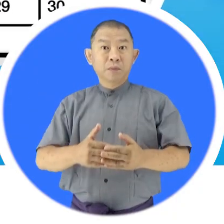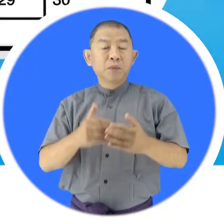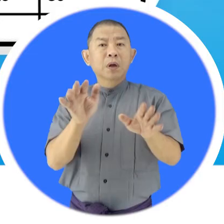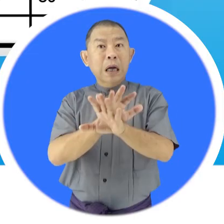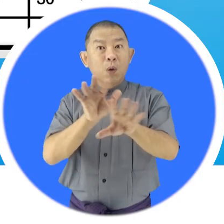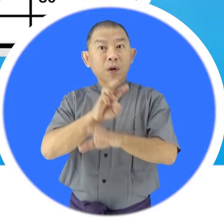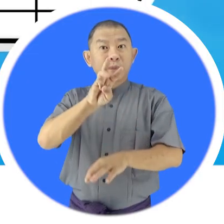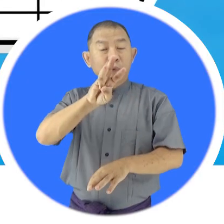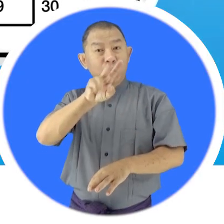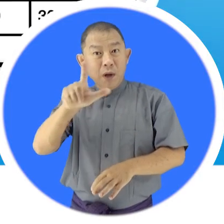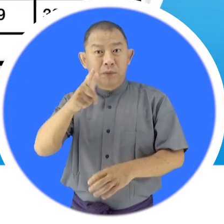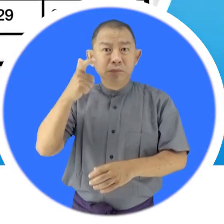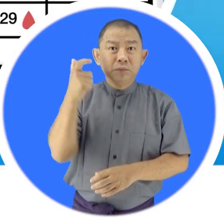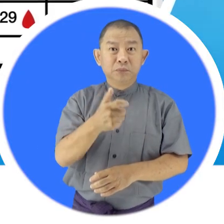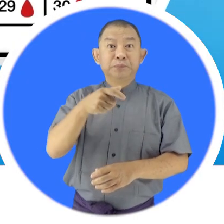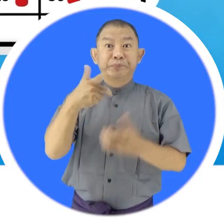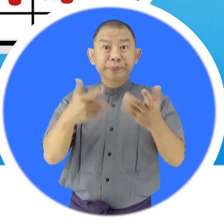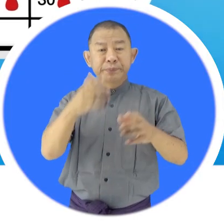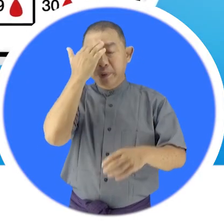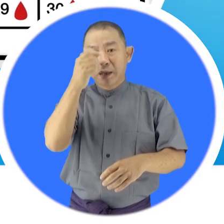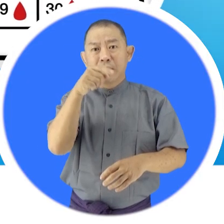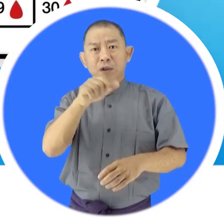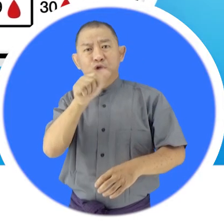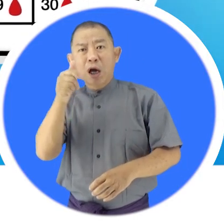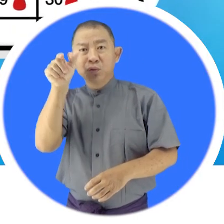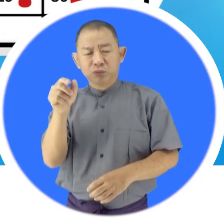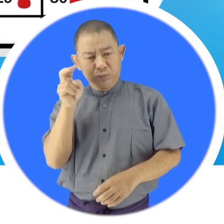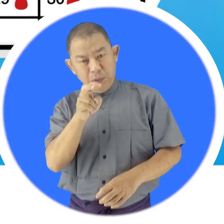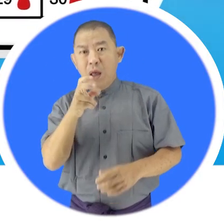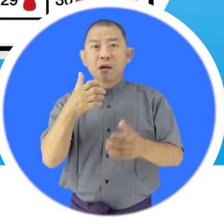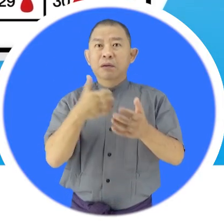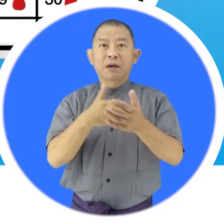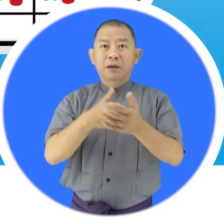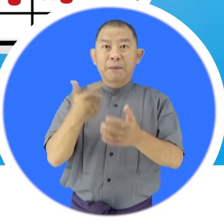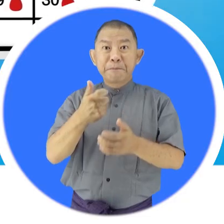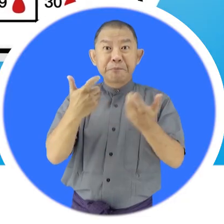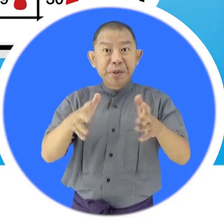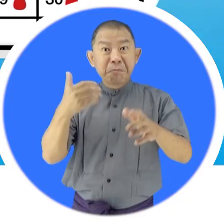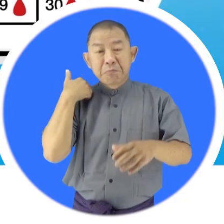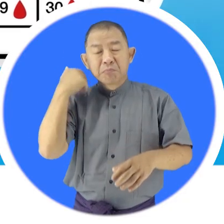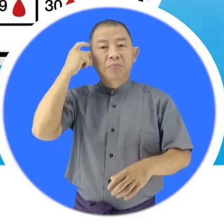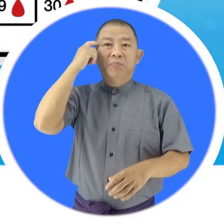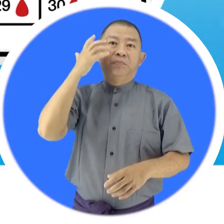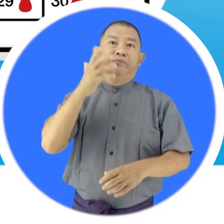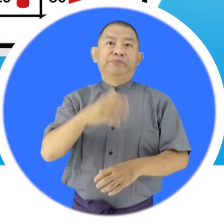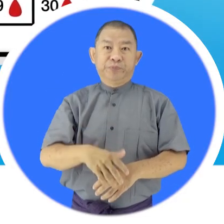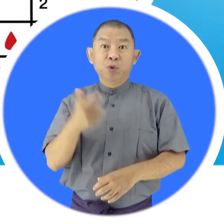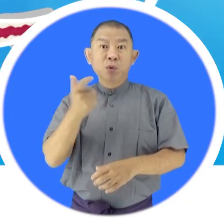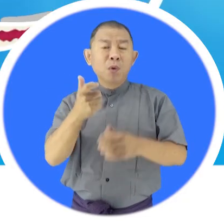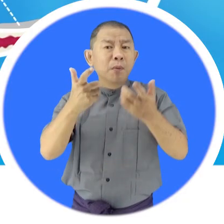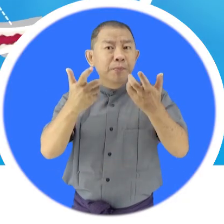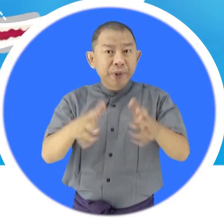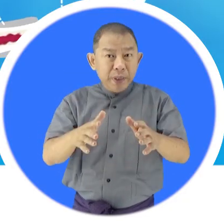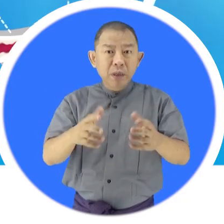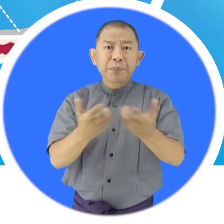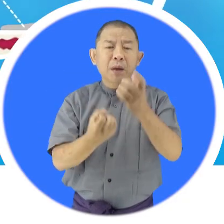သွေးဆင်းတာအပြောင်းလဲဖြစ်နိုင်ပါတယ်ဆေးထိုးပြီးအစောပိုင်းလတွေမှာဆိုရာသီသွေးဆင်းချိန်မမှန်တာတွေရက်ရှည်ကြာတာမျိုးတွေဖြစ်တတ်ပါတယ်